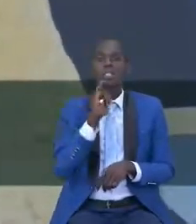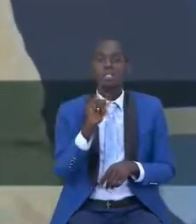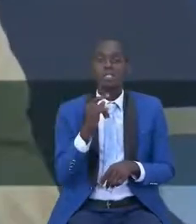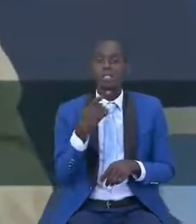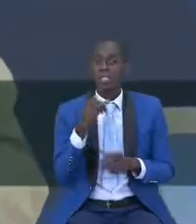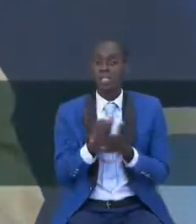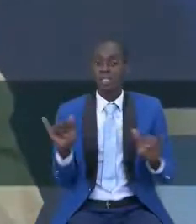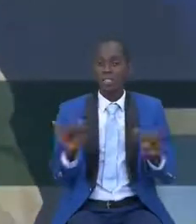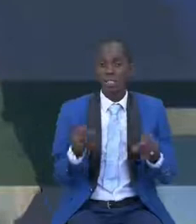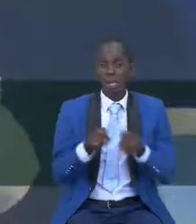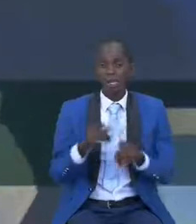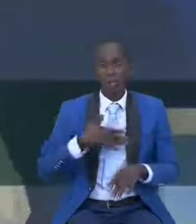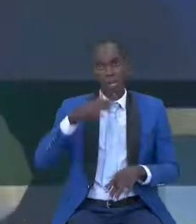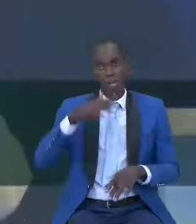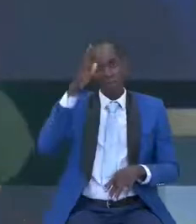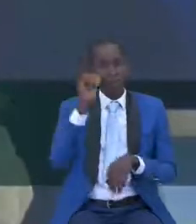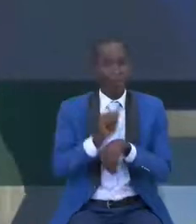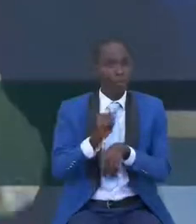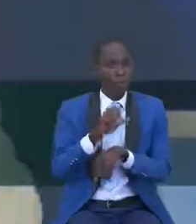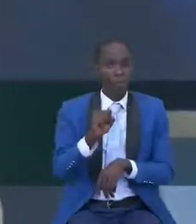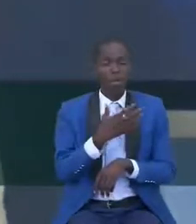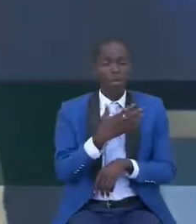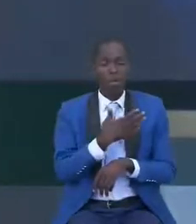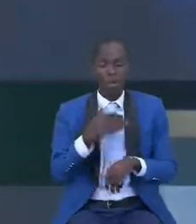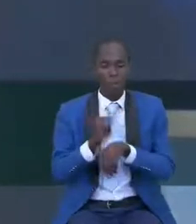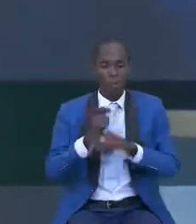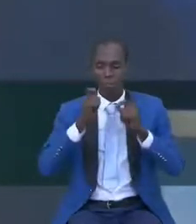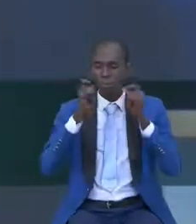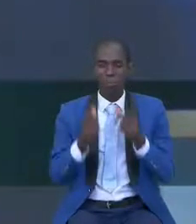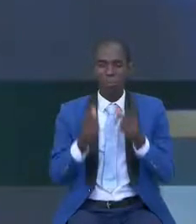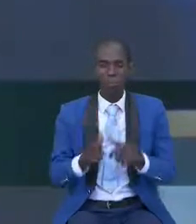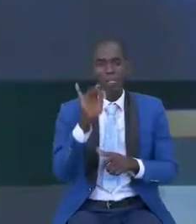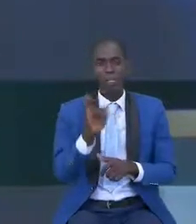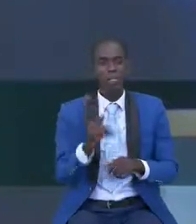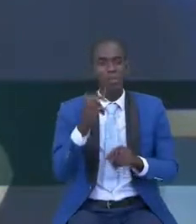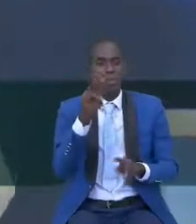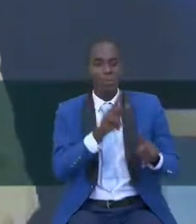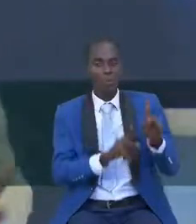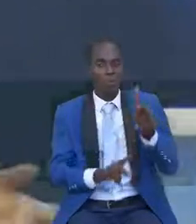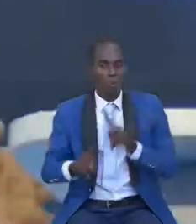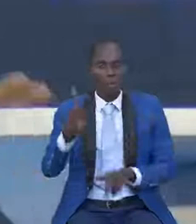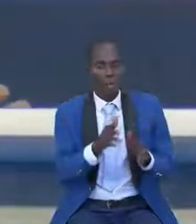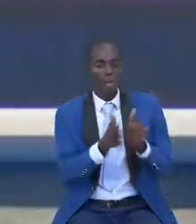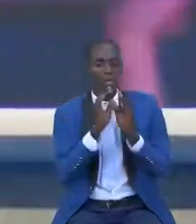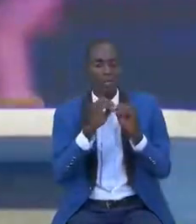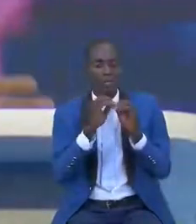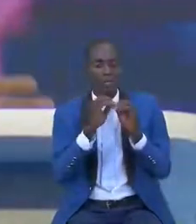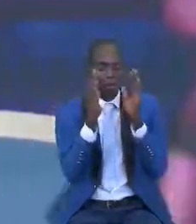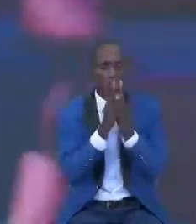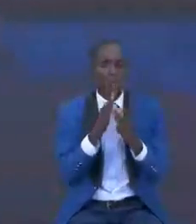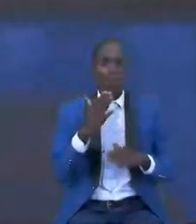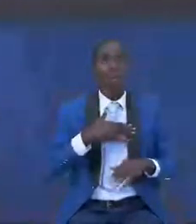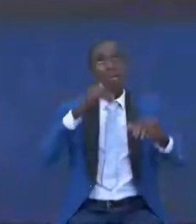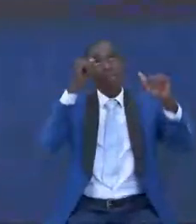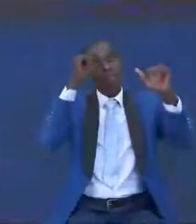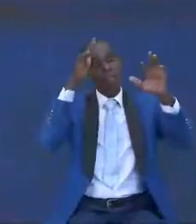aussi j'agis. Il dit, tel que mon Père agit, et il agit immédiatement,